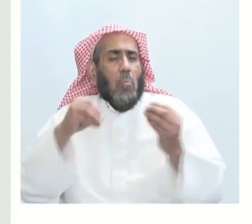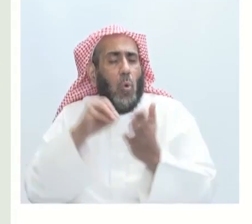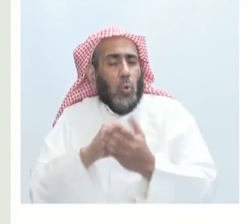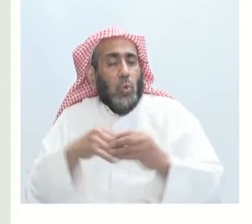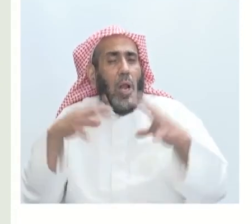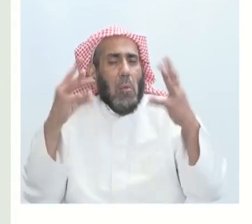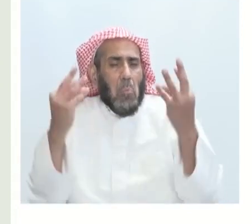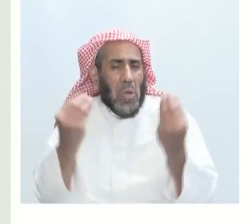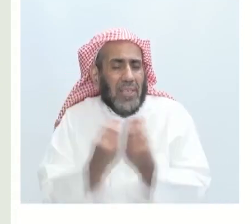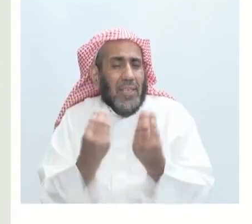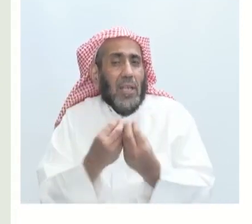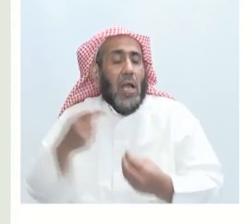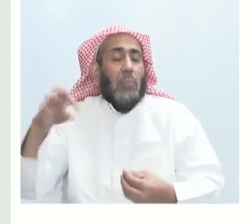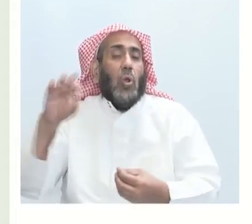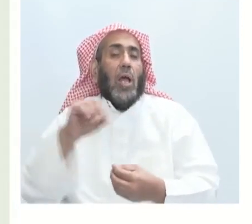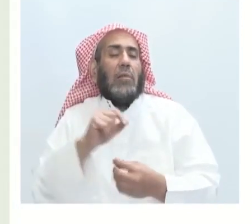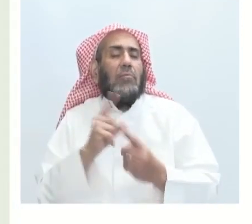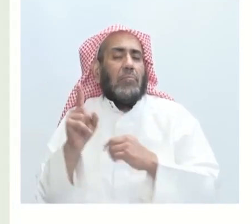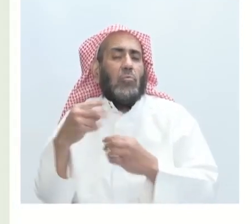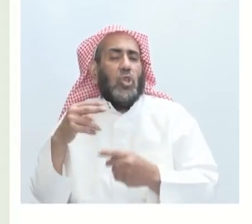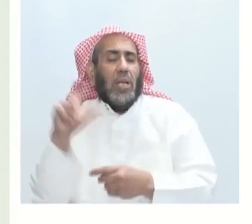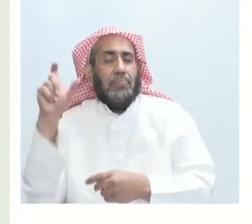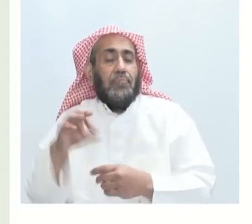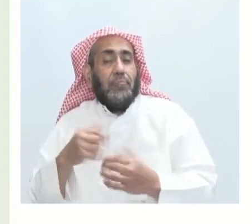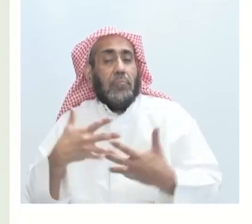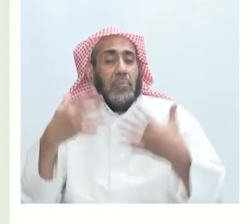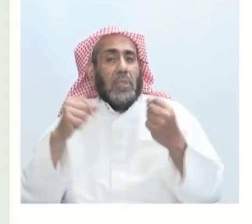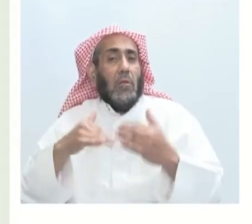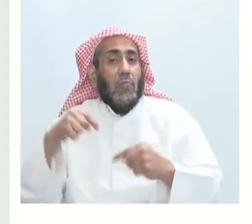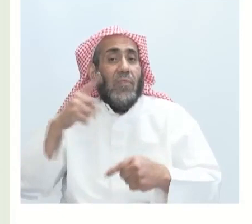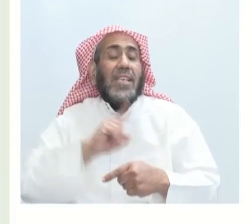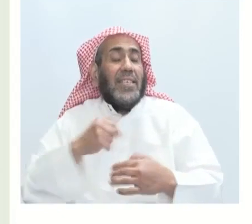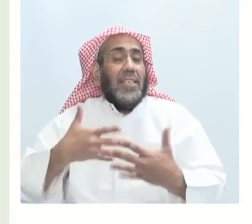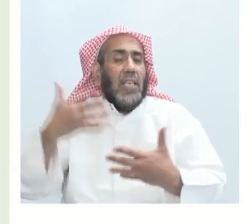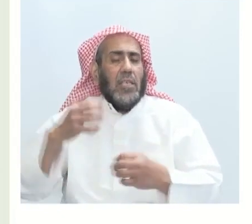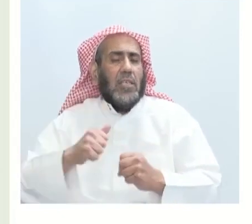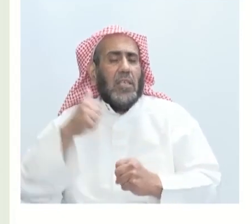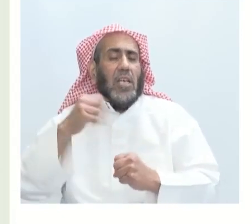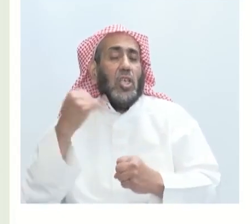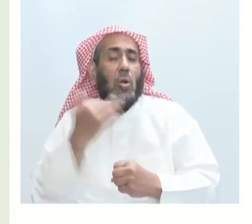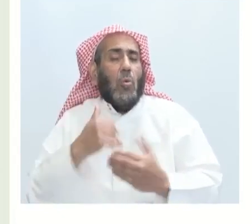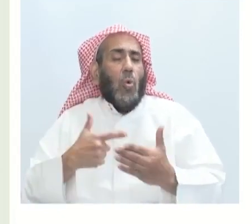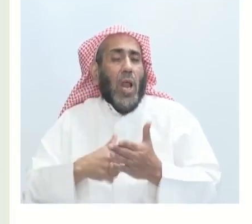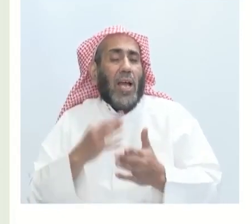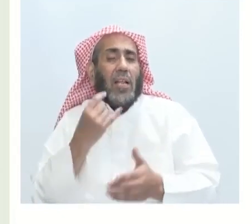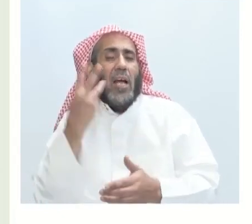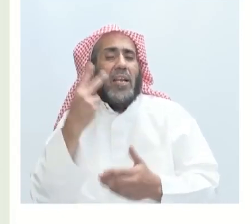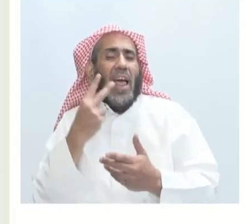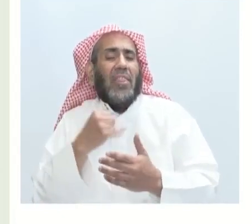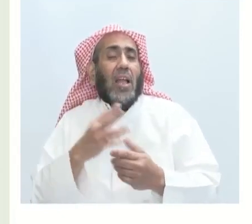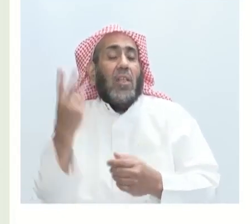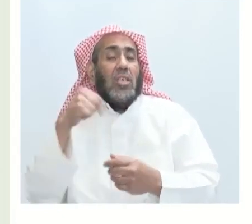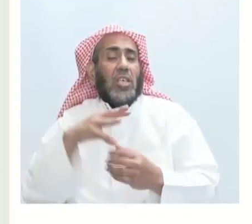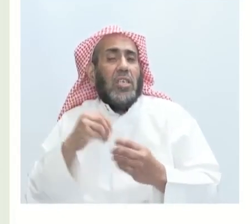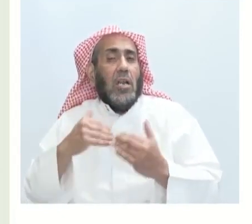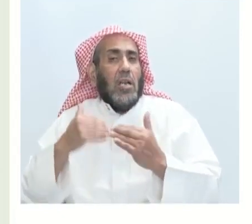المحسنات والزخارف ومنهم عبد الله فكري الشعر في عصر النهضه استطاع الشعر العربي منذ نهايه القرن الثالث عشر